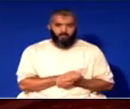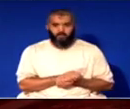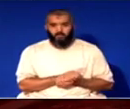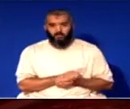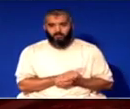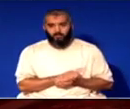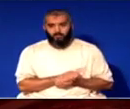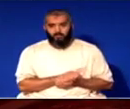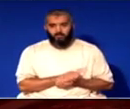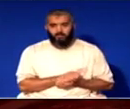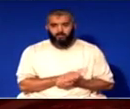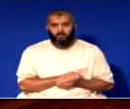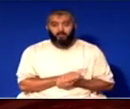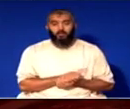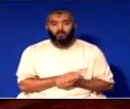نعم. صلوا الفجر.